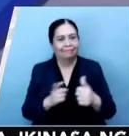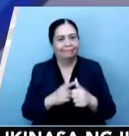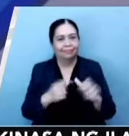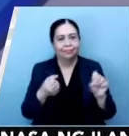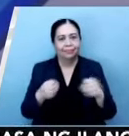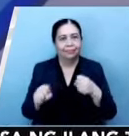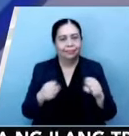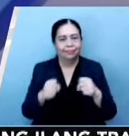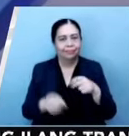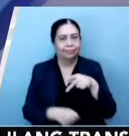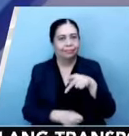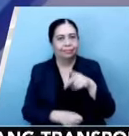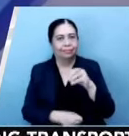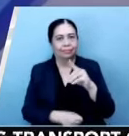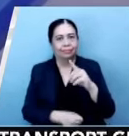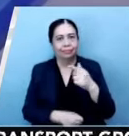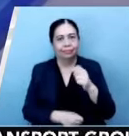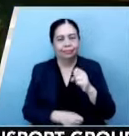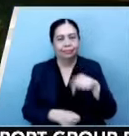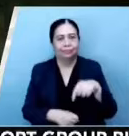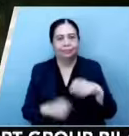podcast ng GMA Integrated News.